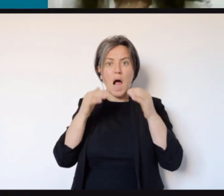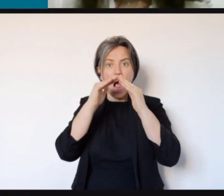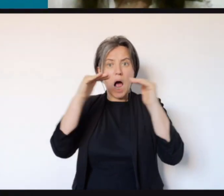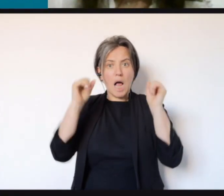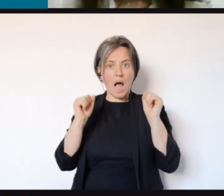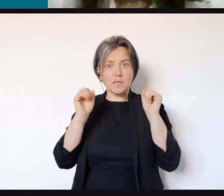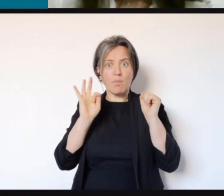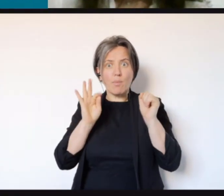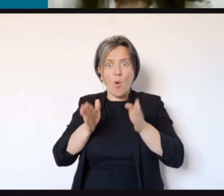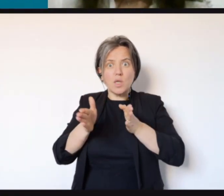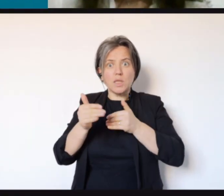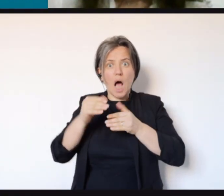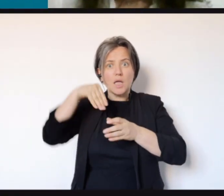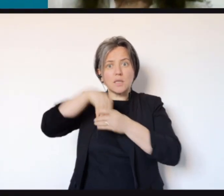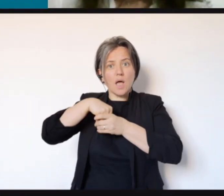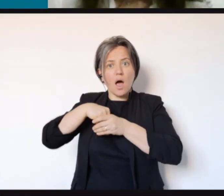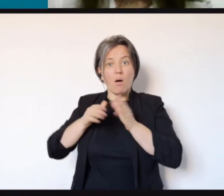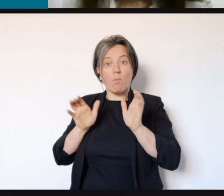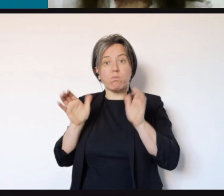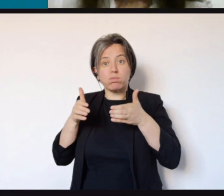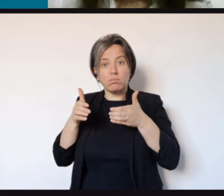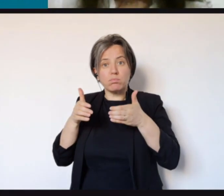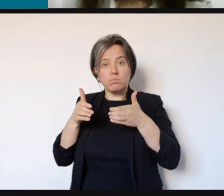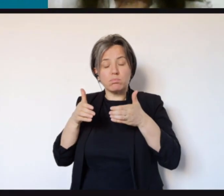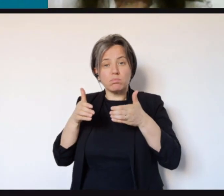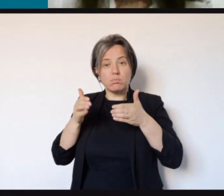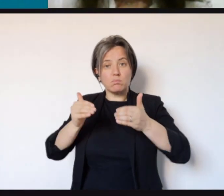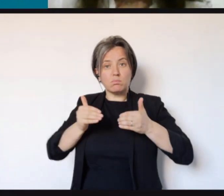ma chiusi nella loro stanzetta dentro casa,